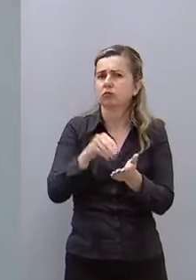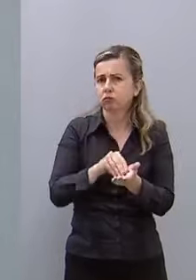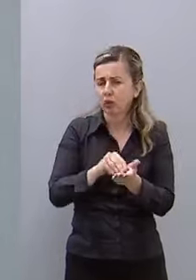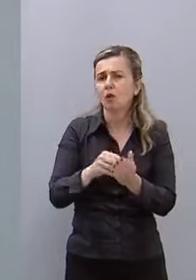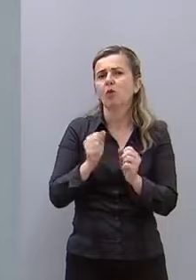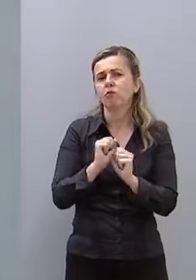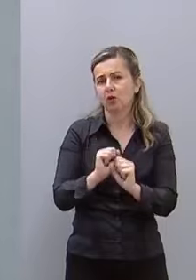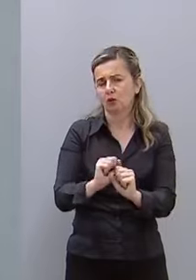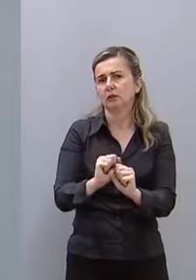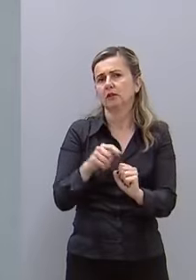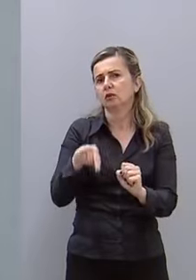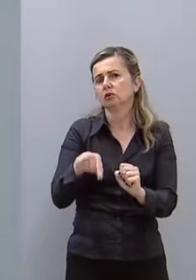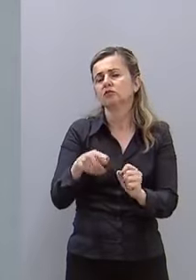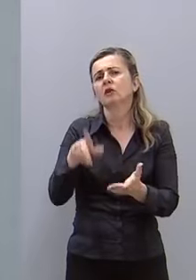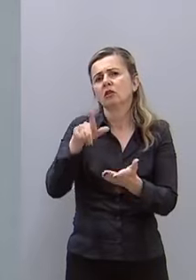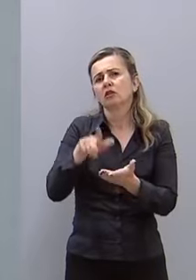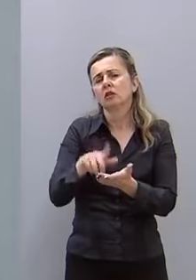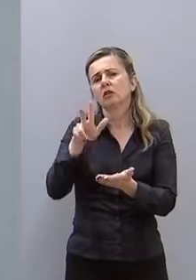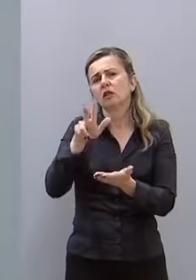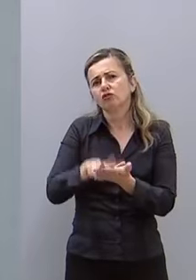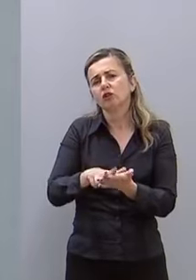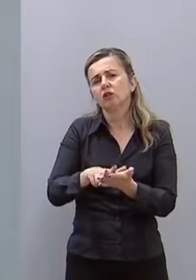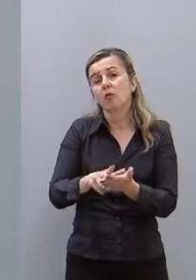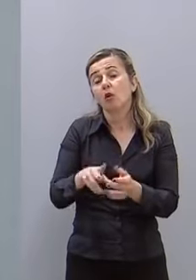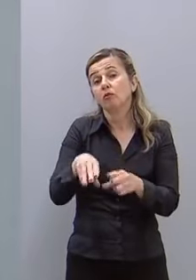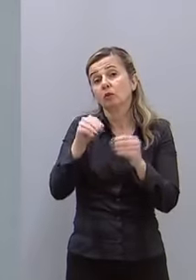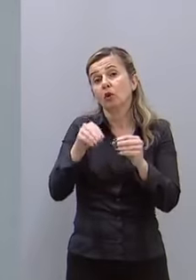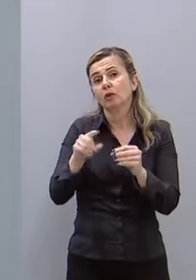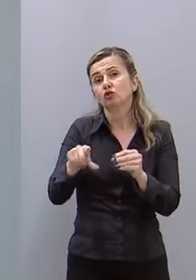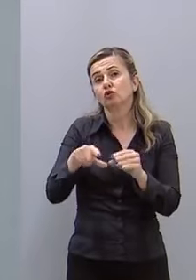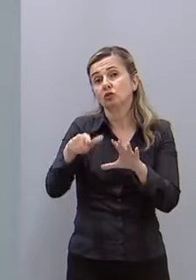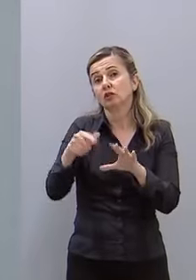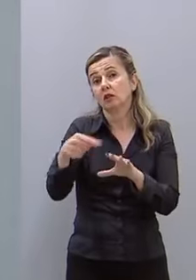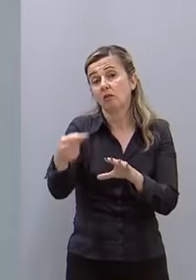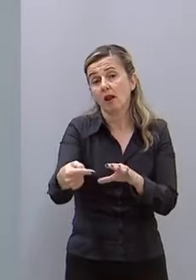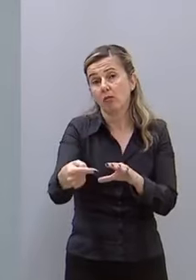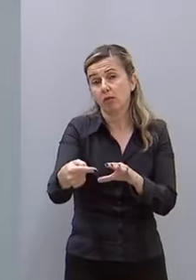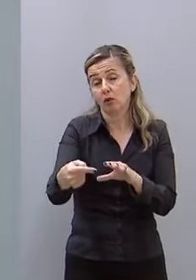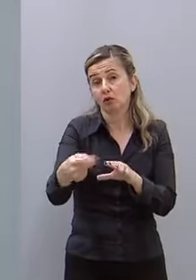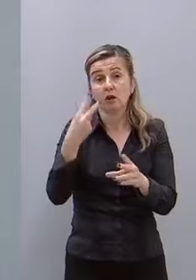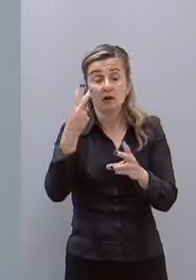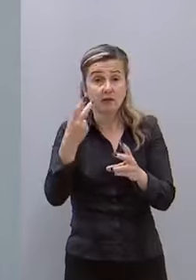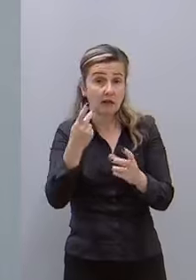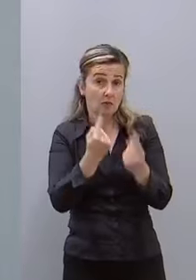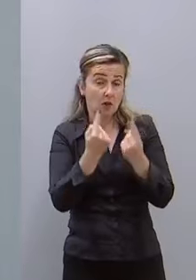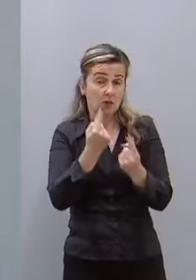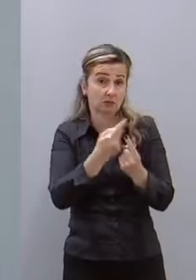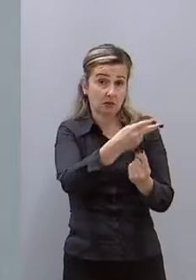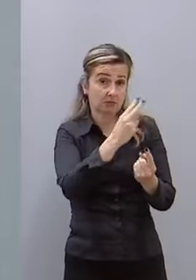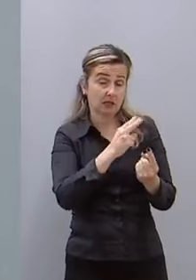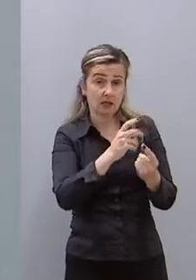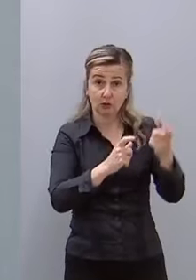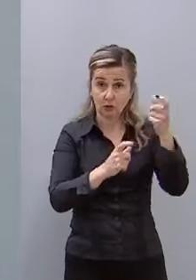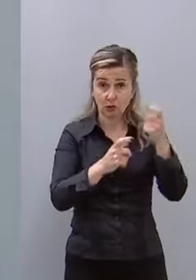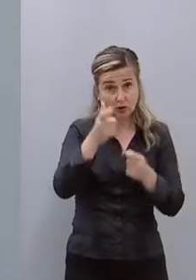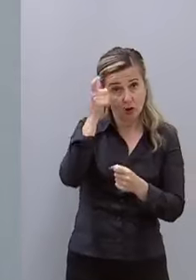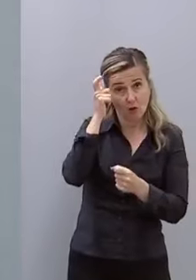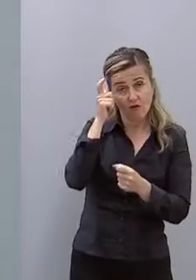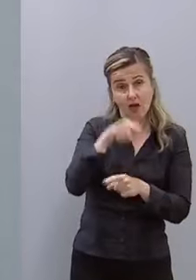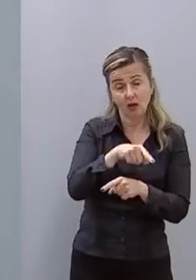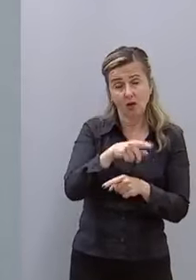appunto tra nei primi giorni della settimana prossima vedendo anche cosa vuol fare il governo noi siamo intenzionati